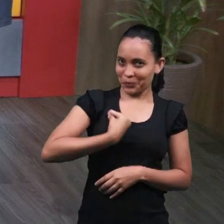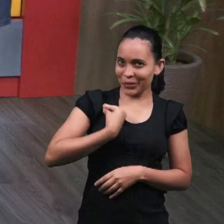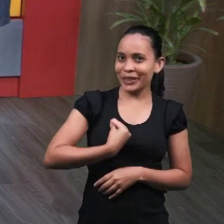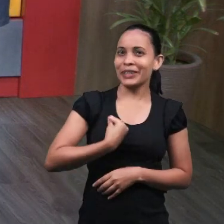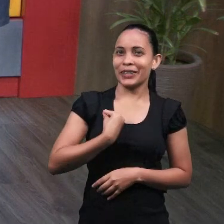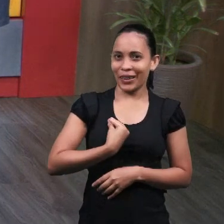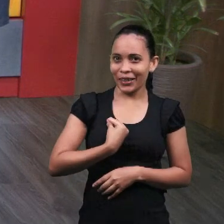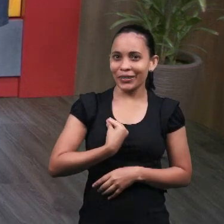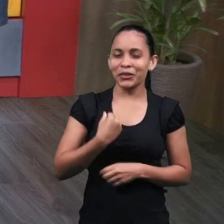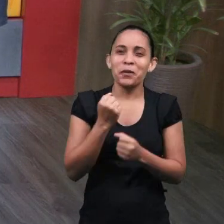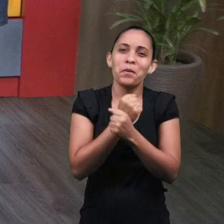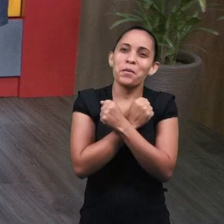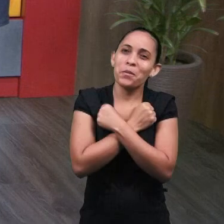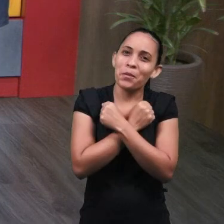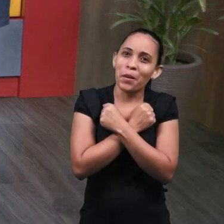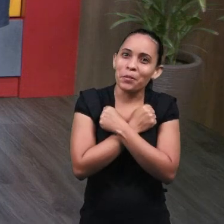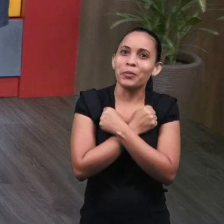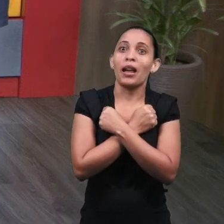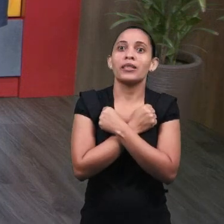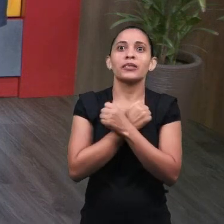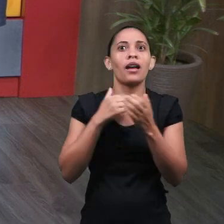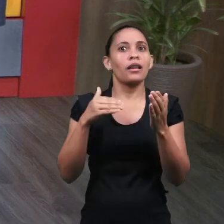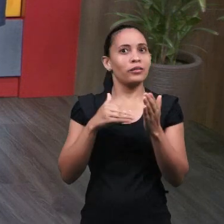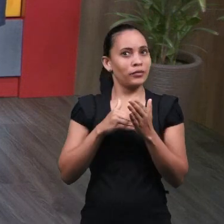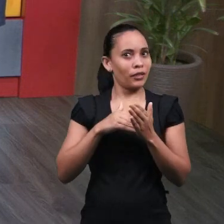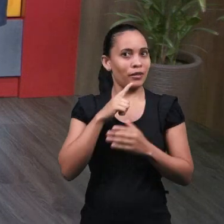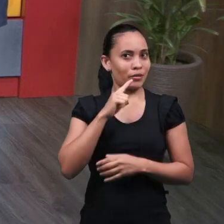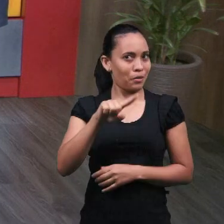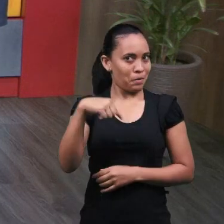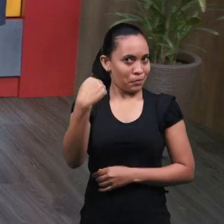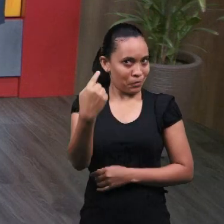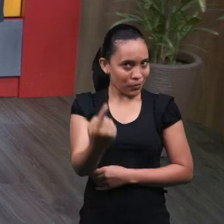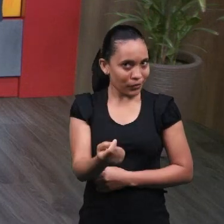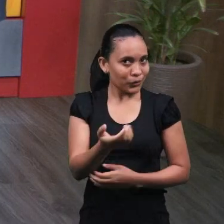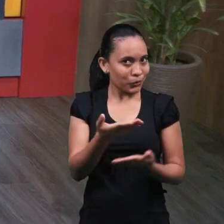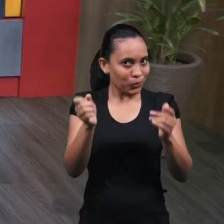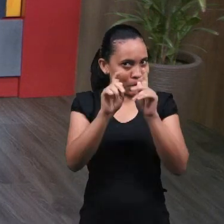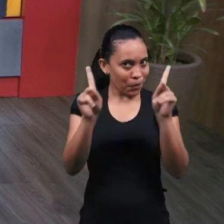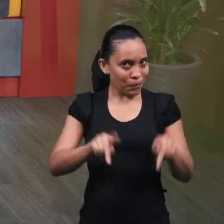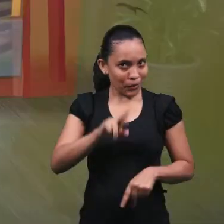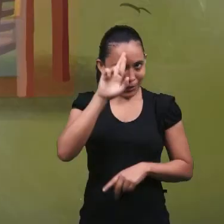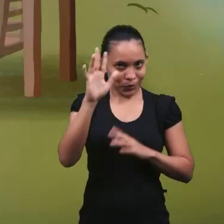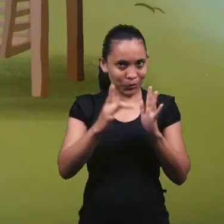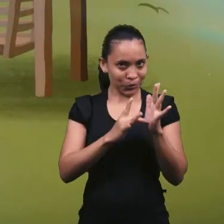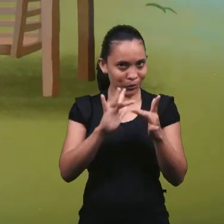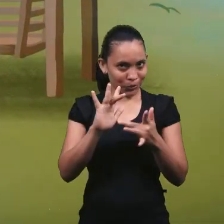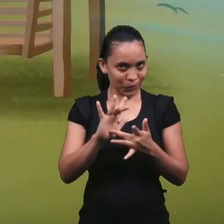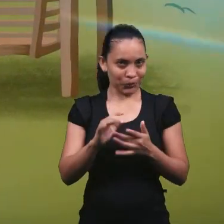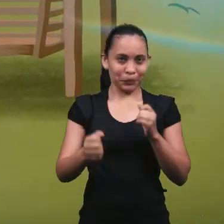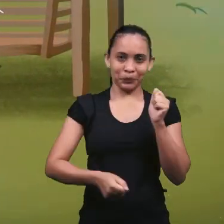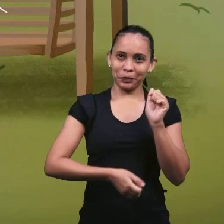tous. Une grosse salutation et à la prochaine semaine. La paix du Seigneur Jésus.